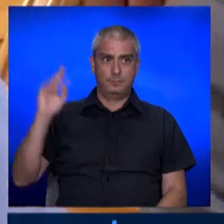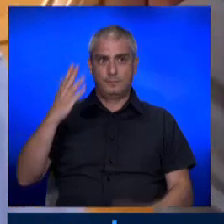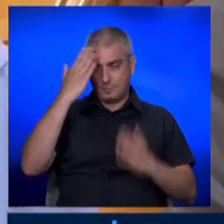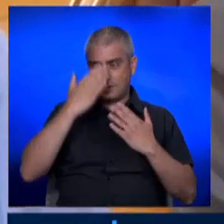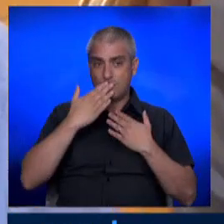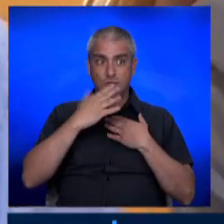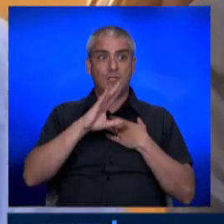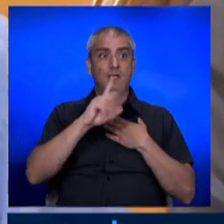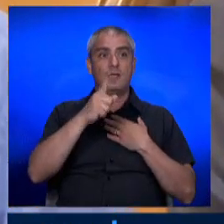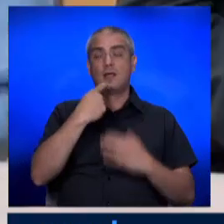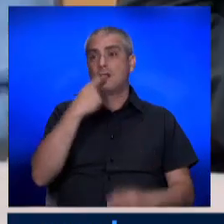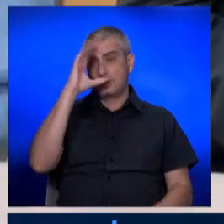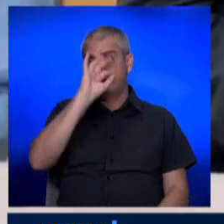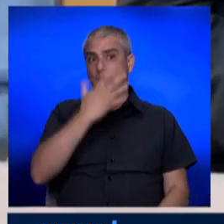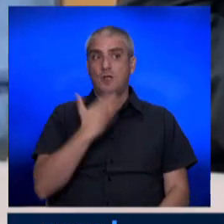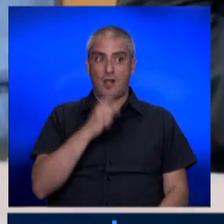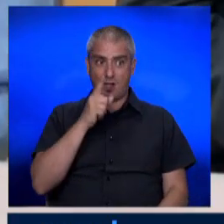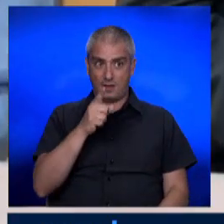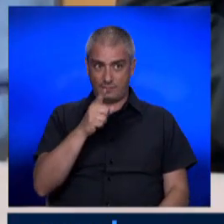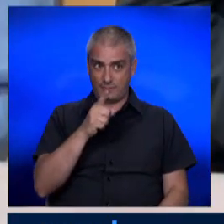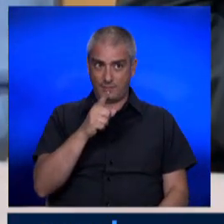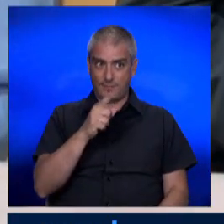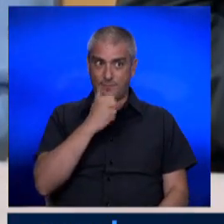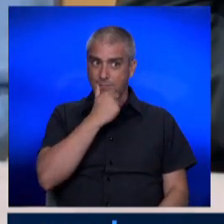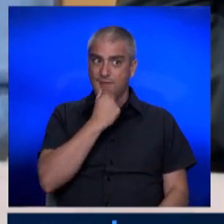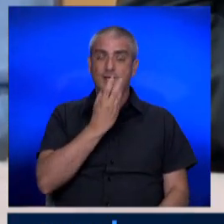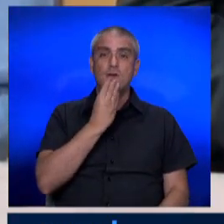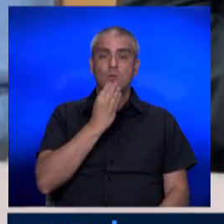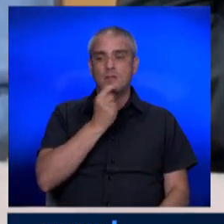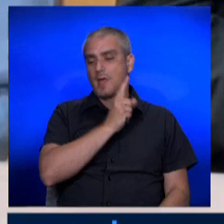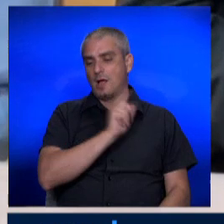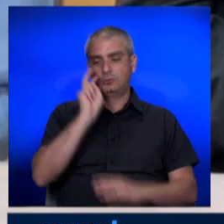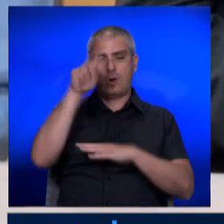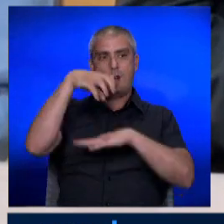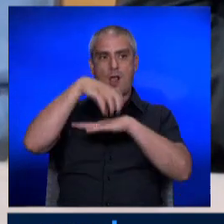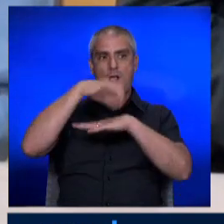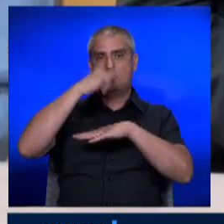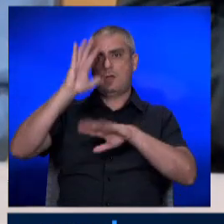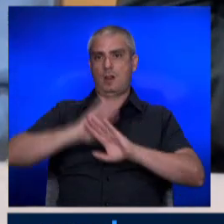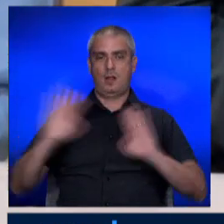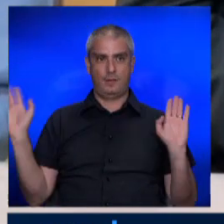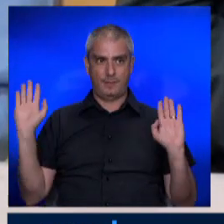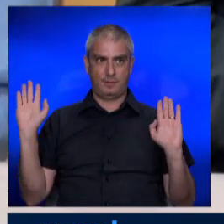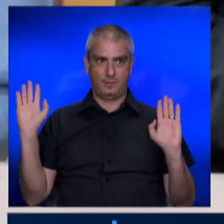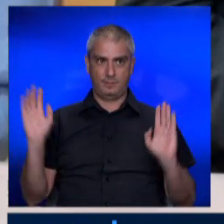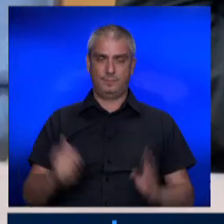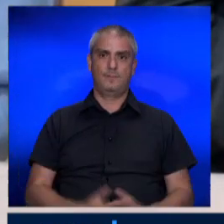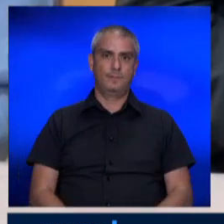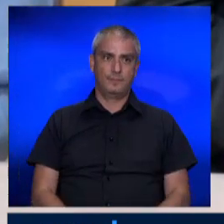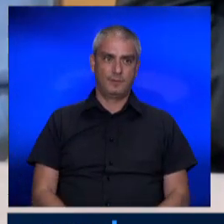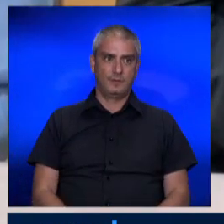In accordance to the rabbi's approach, Jews are forbidden to visit